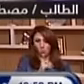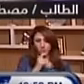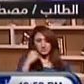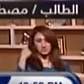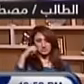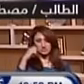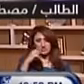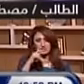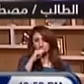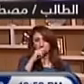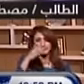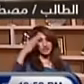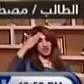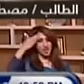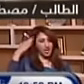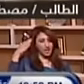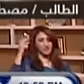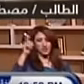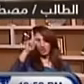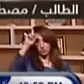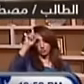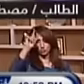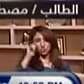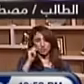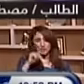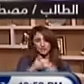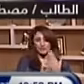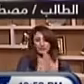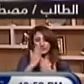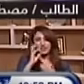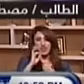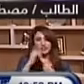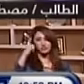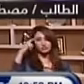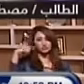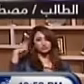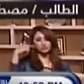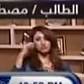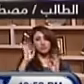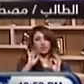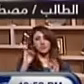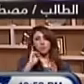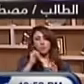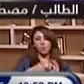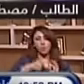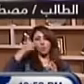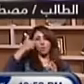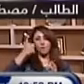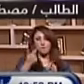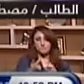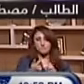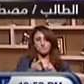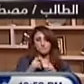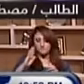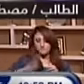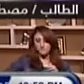خبيره اردنيه، بنحط في ماده جديده عن التفكير والتفكر للصف الاول